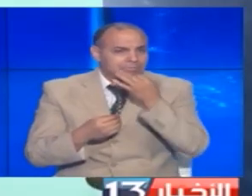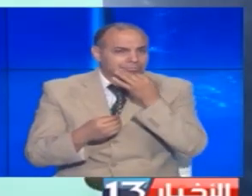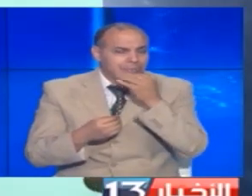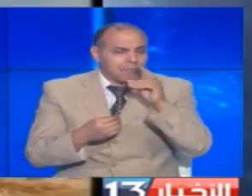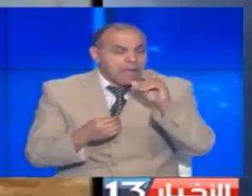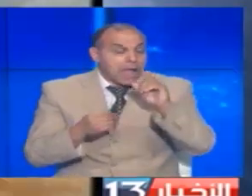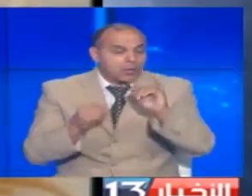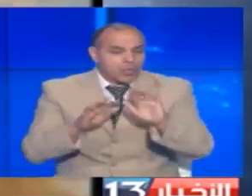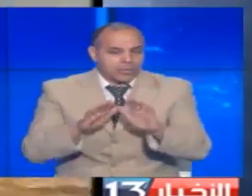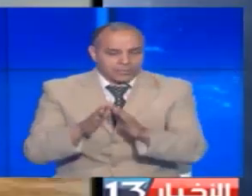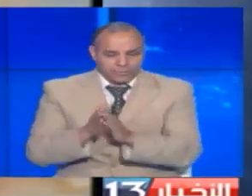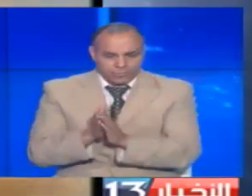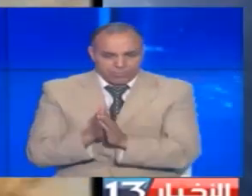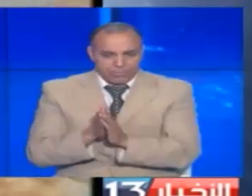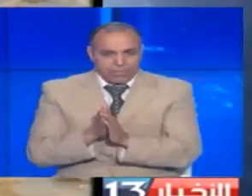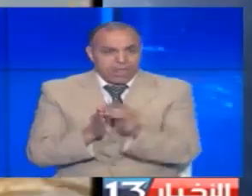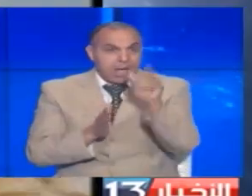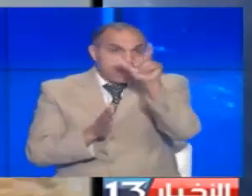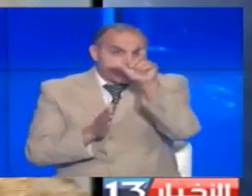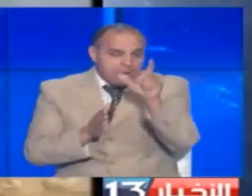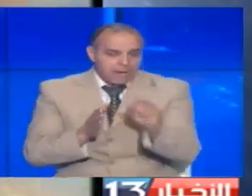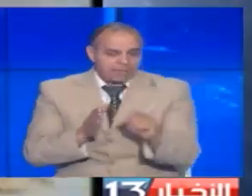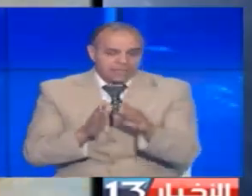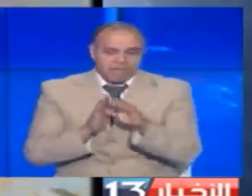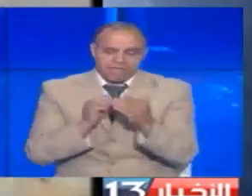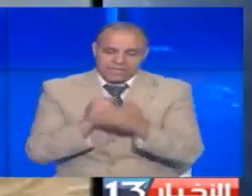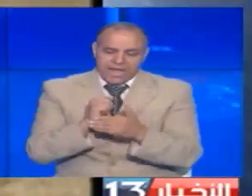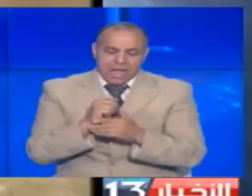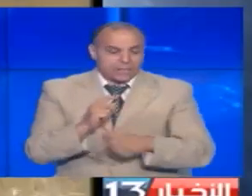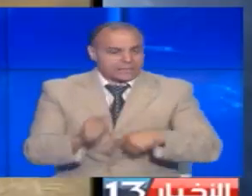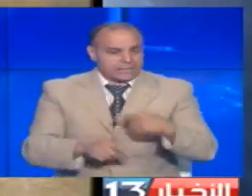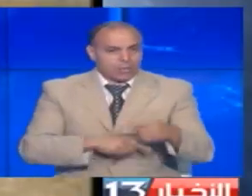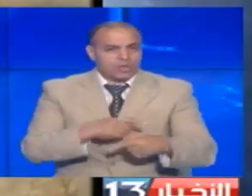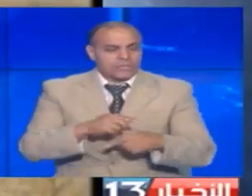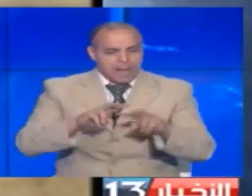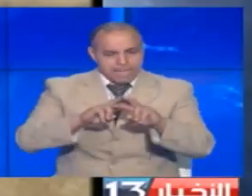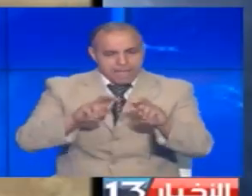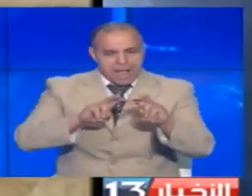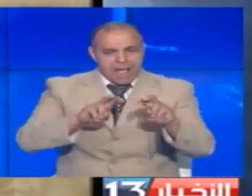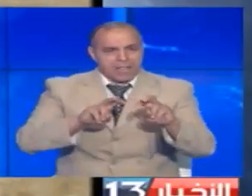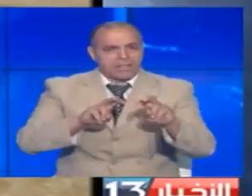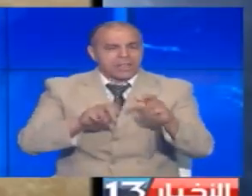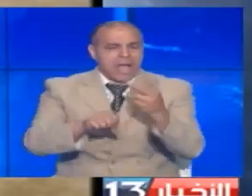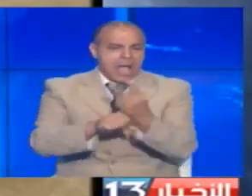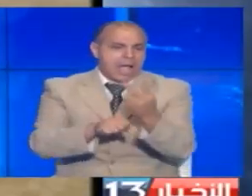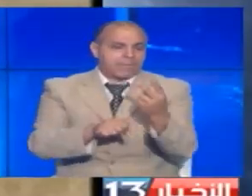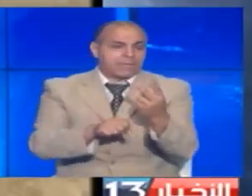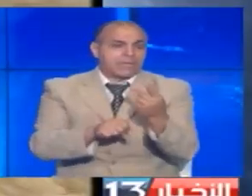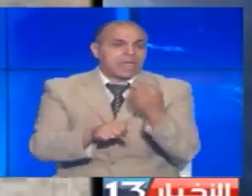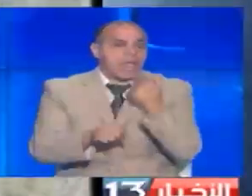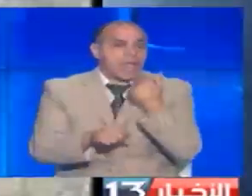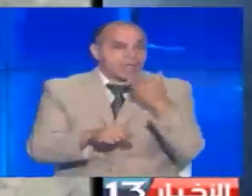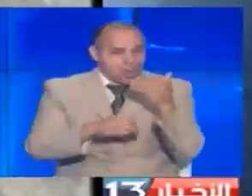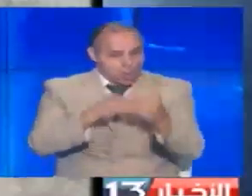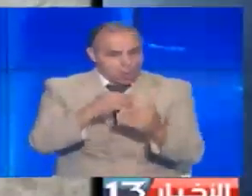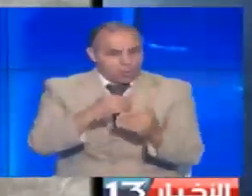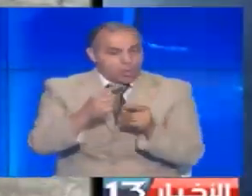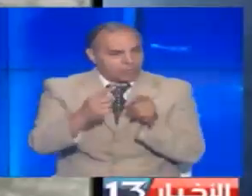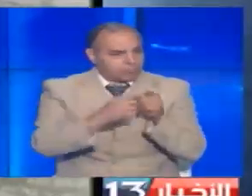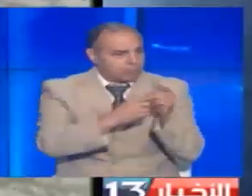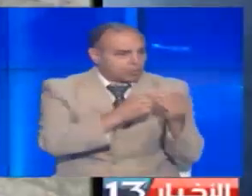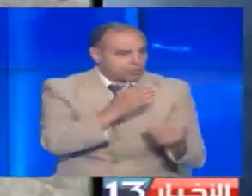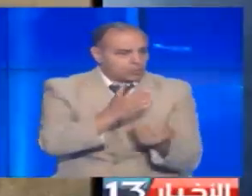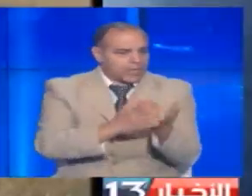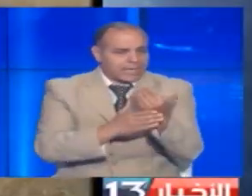دانت الخريطه الفلاحيه في تونس التي سيتواصل تدارسها على امتداد ثلاثين تمثل خطوه نحو التوجهات الجديده